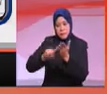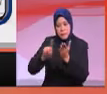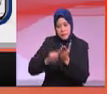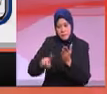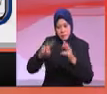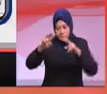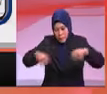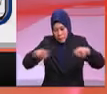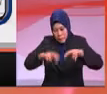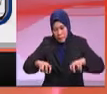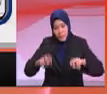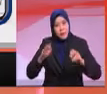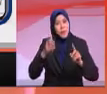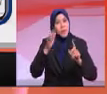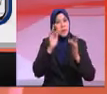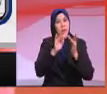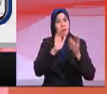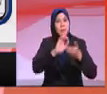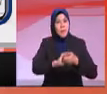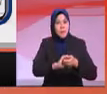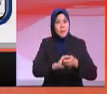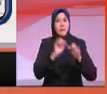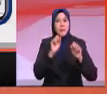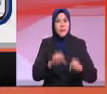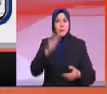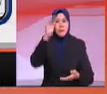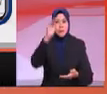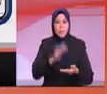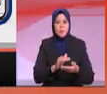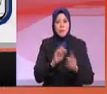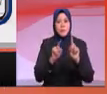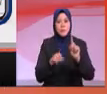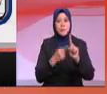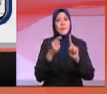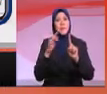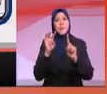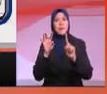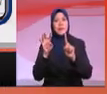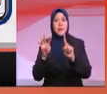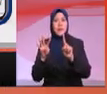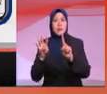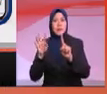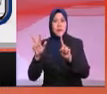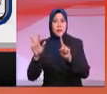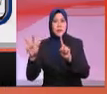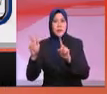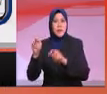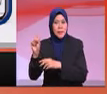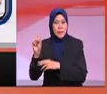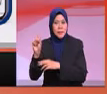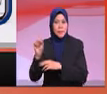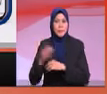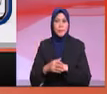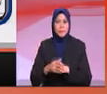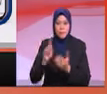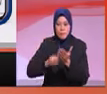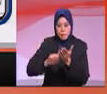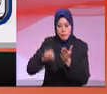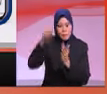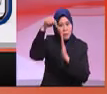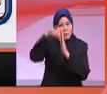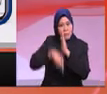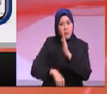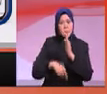pada analisa kontak rapat, kita dapat kurangkan kepada 1,343 kes, dan jadi perincian kontak